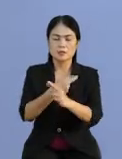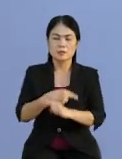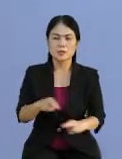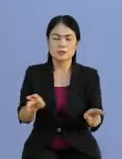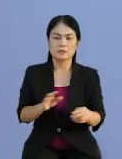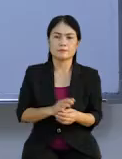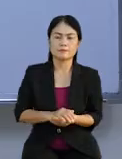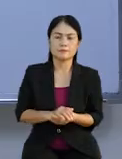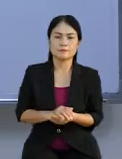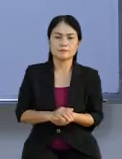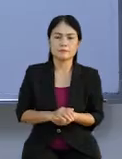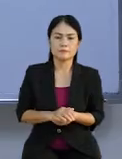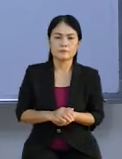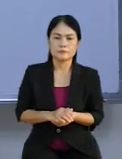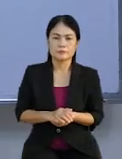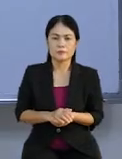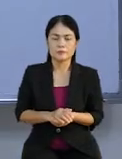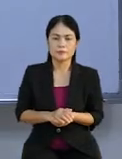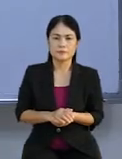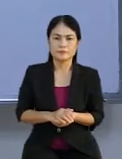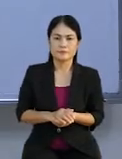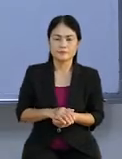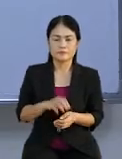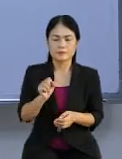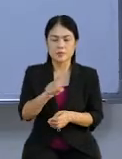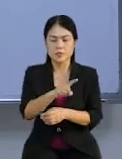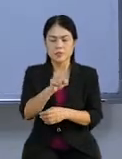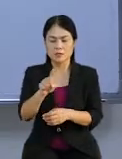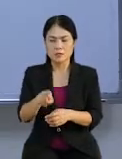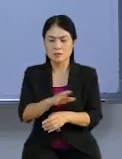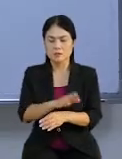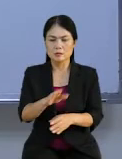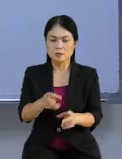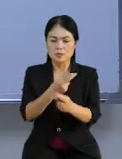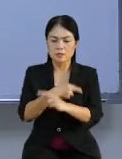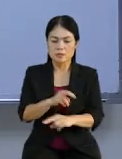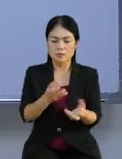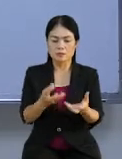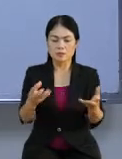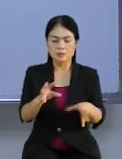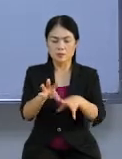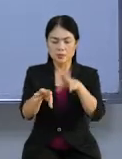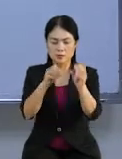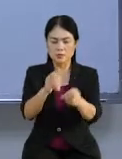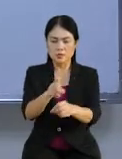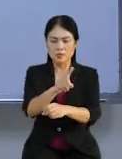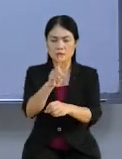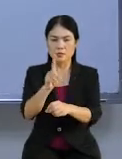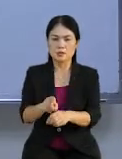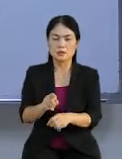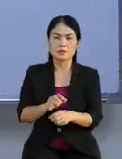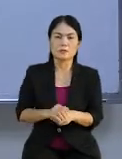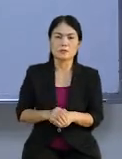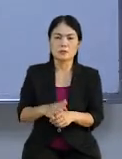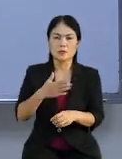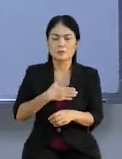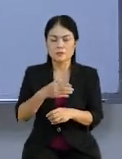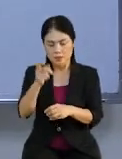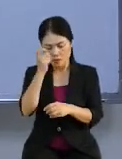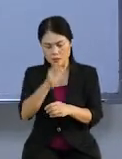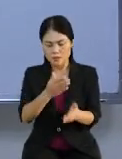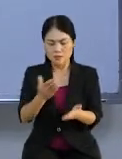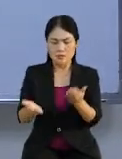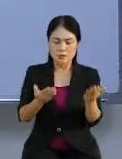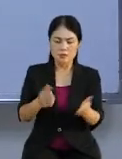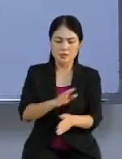tử và ta phong phong ổn ổn ổn ổn ổn ổn ổn ổn ổn ổn ổn ổn ổn ổn ổn bạn lục rú kết tha và hai